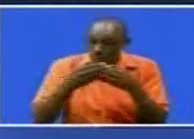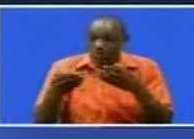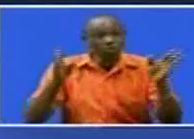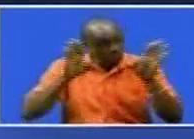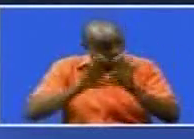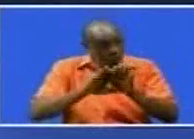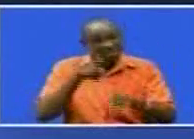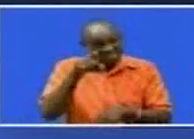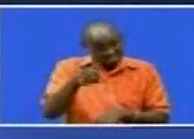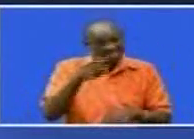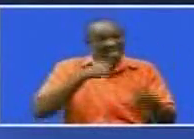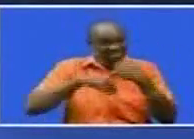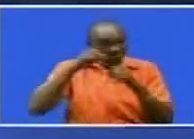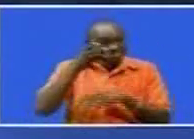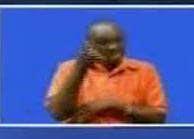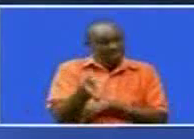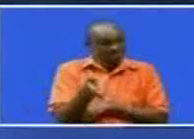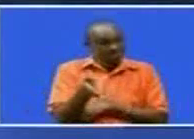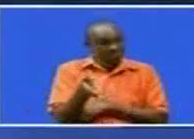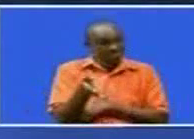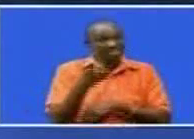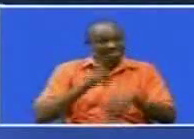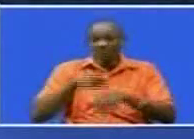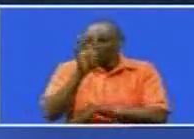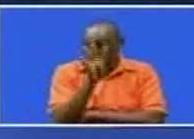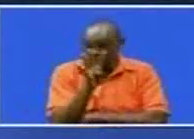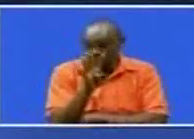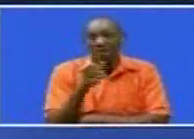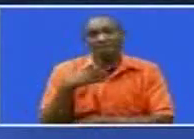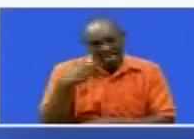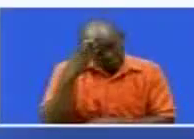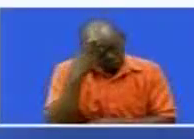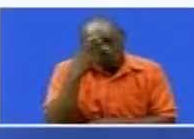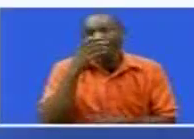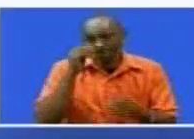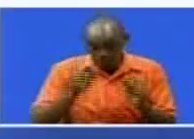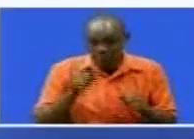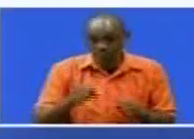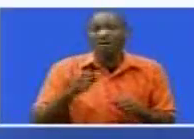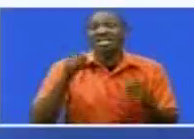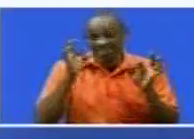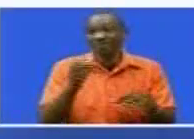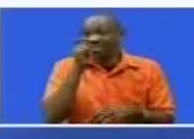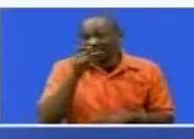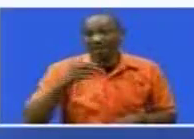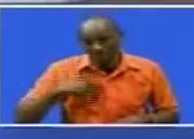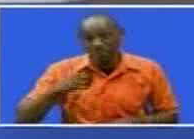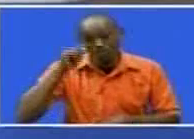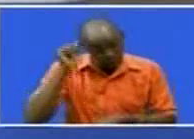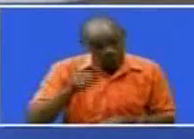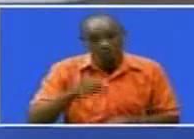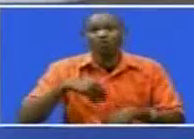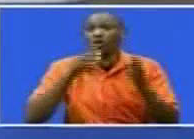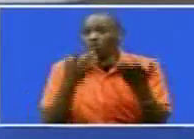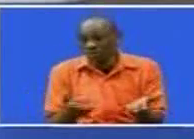hapa katika mchakato huu hama hapa katika majira ya saa 10, la kuangaziwa zaidi itakuwa ni ikiwa Watanzania wataweza kuzingatia ile